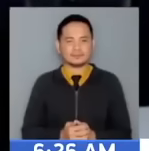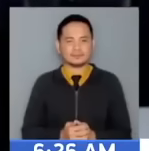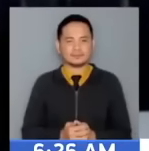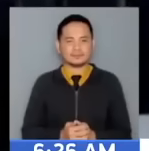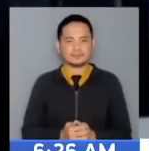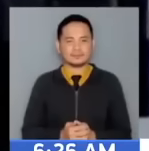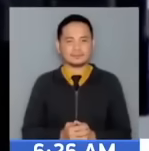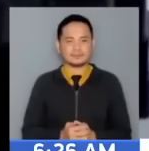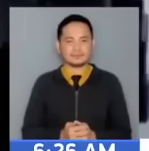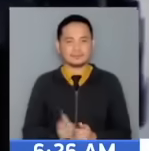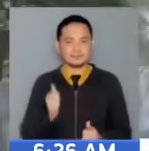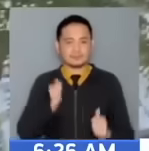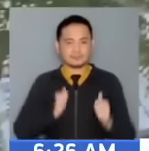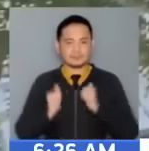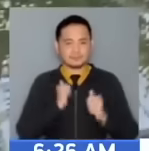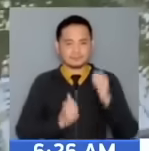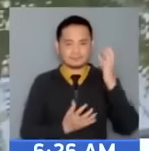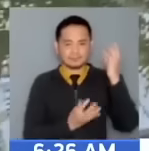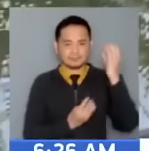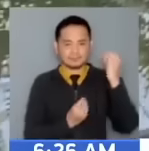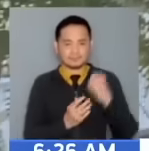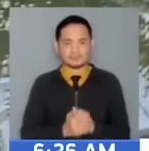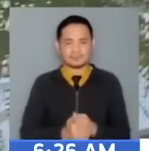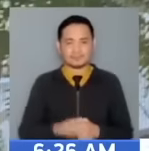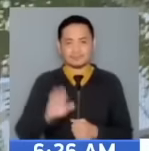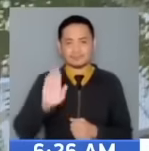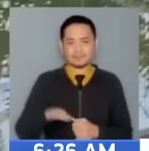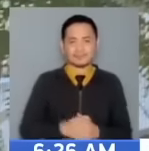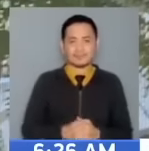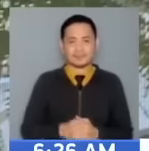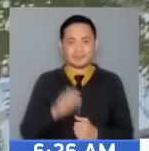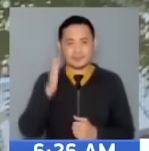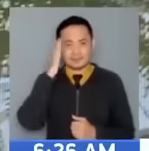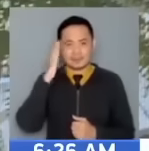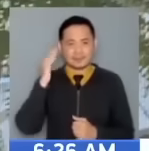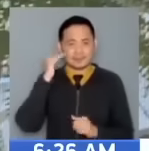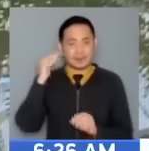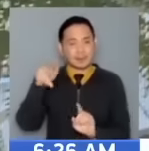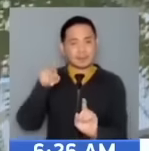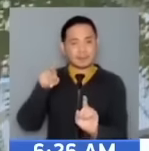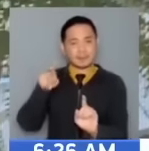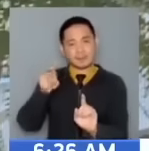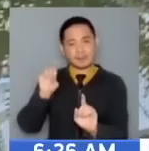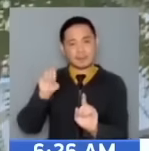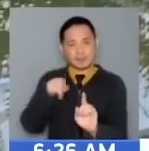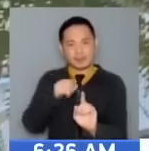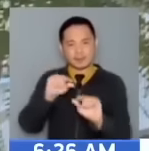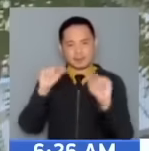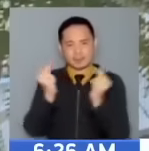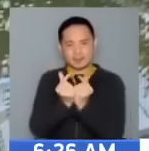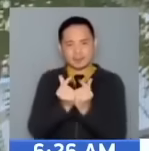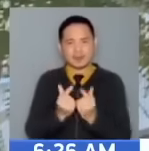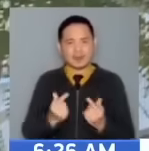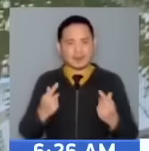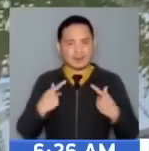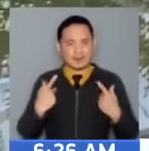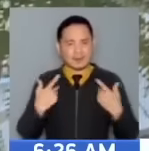Ito na ang ating showbiz chika, K-pop group na Icon at Gravity, may dalang pang malakasang performance all the way from South